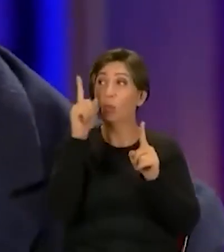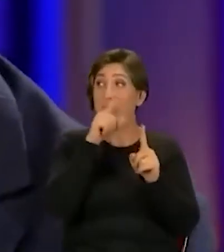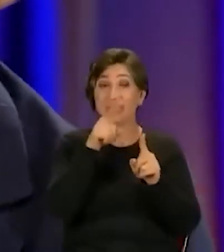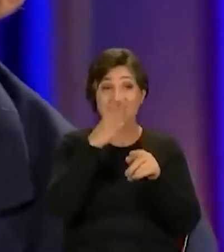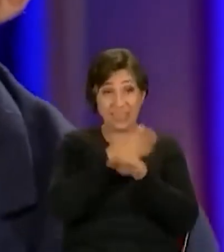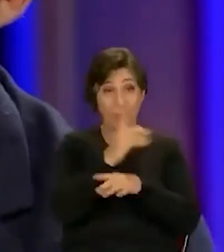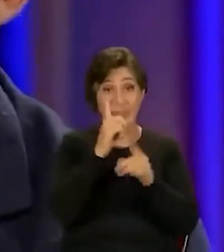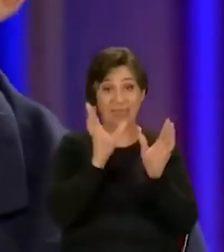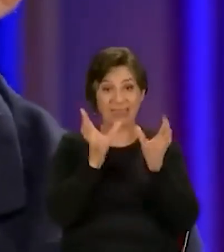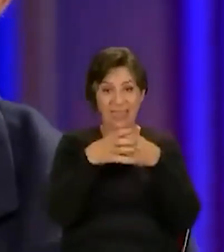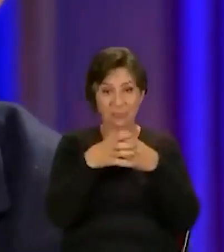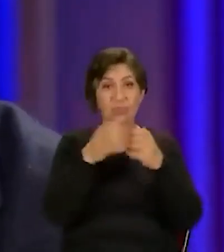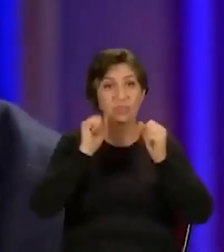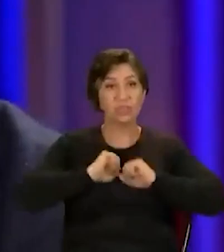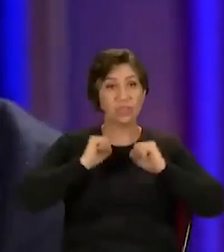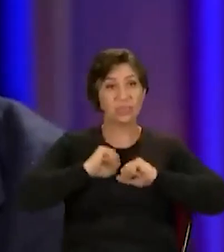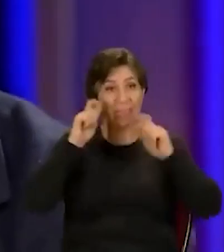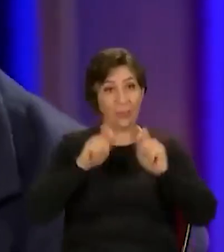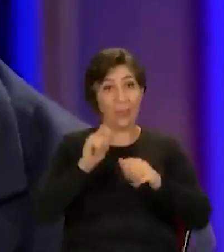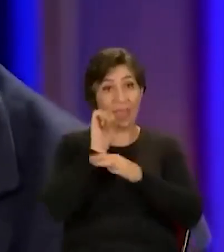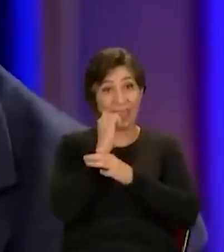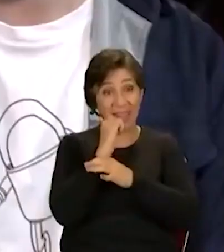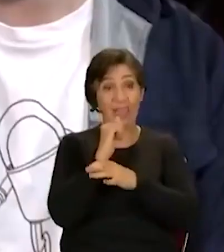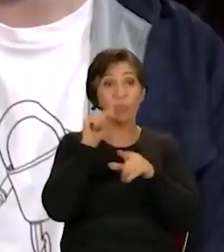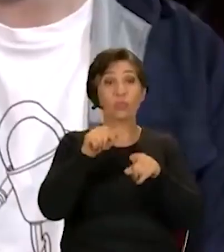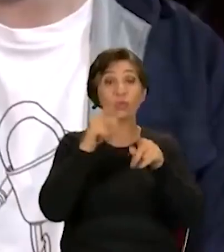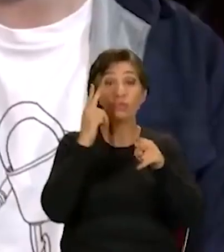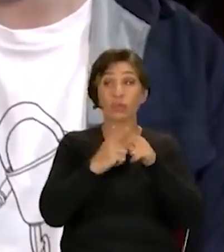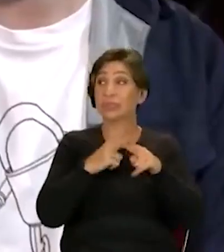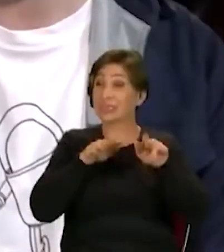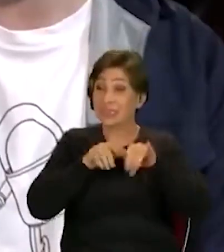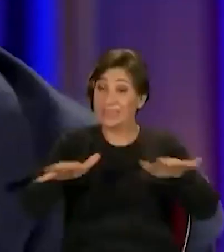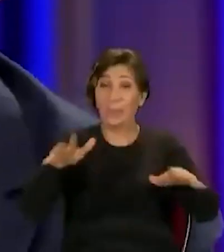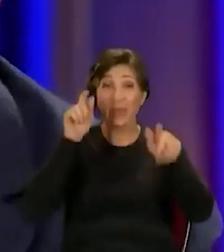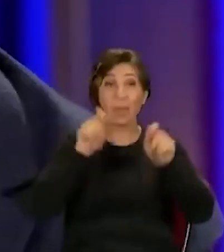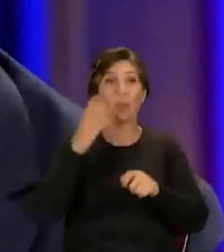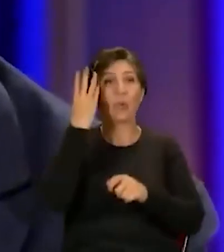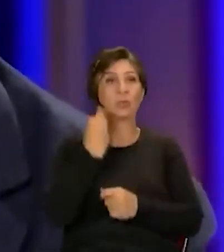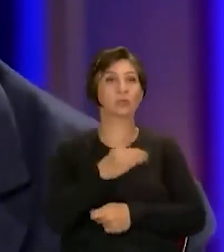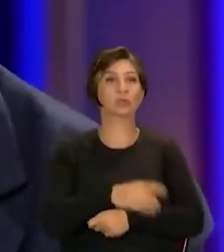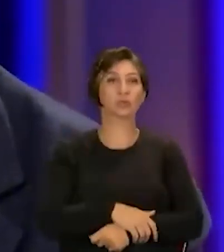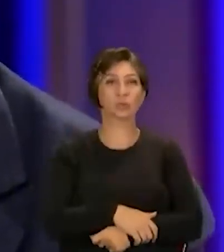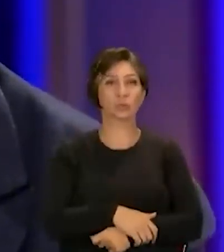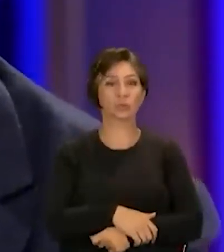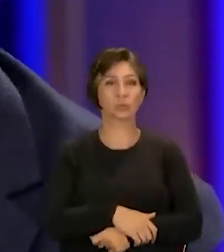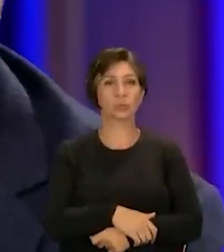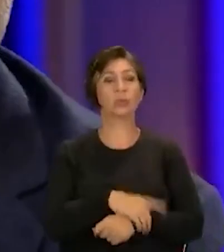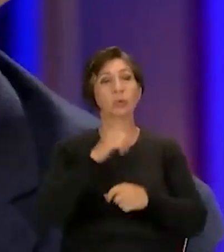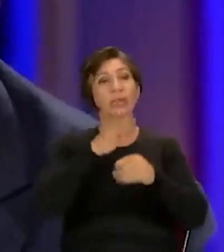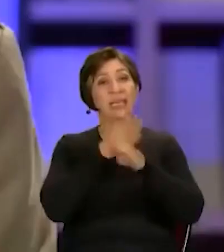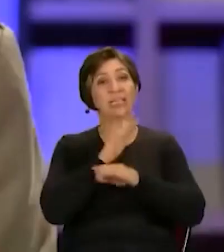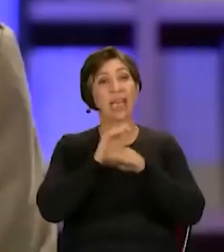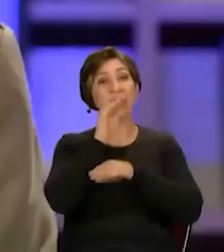aslında gerçekten bir takım çalışması yapabilme yeteneğini ve de bunu çok hızlı bu sistemi kurabilme yeteneğini öğreniyorsunuz devamlı. Yani bunun